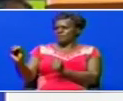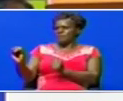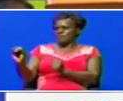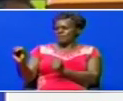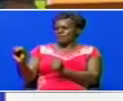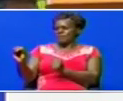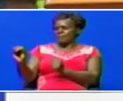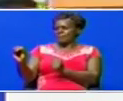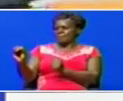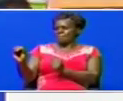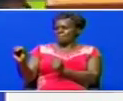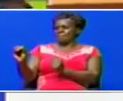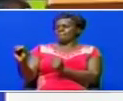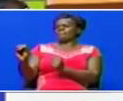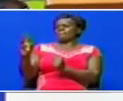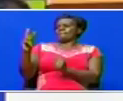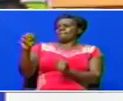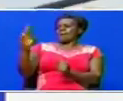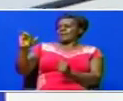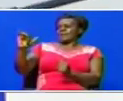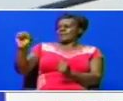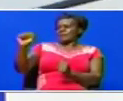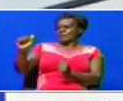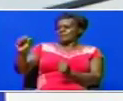Marsabit, registered voters,